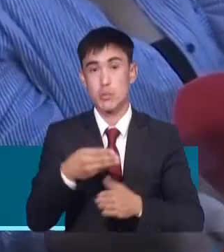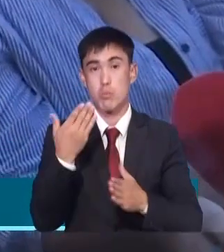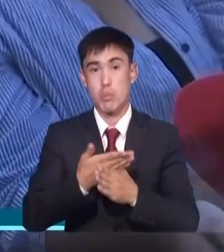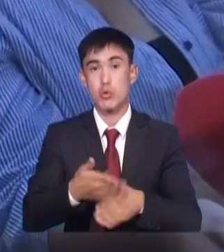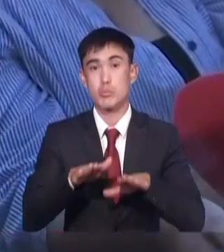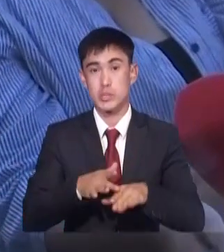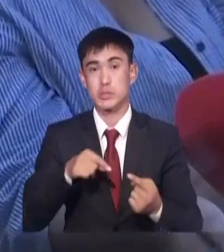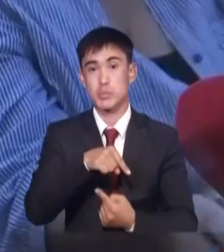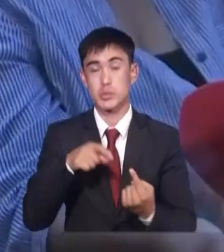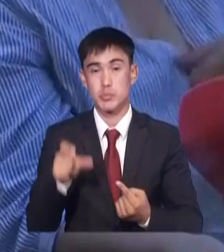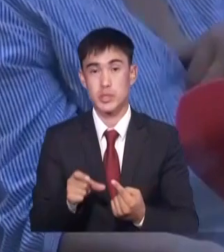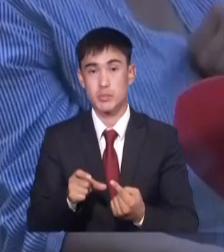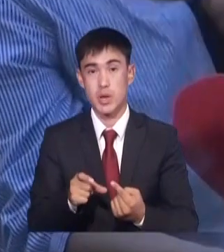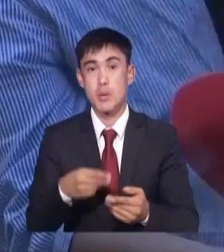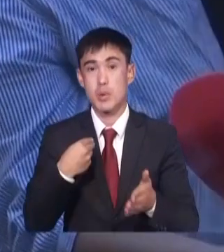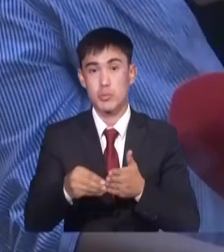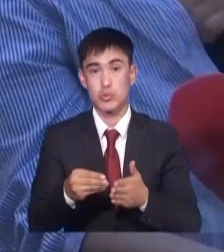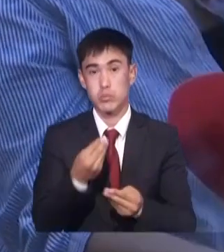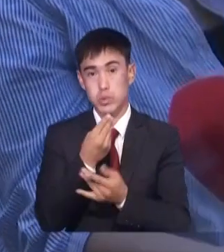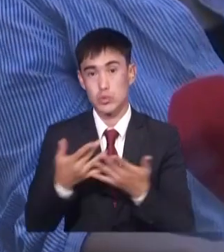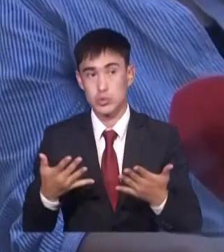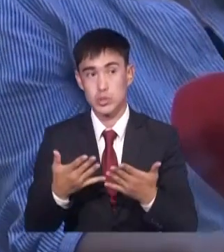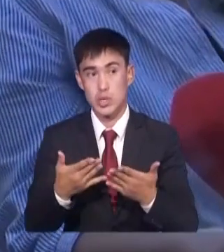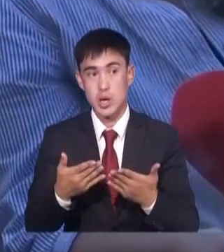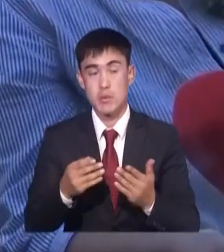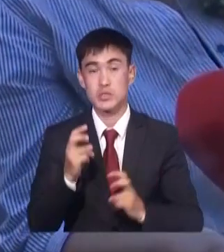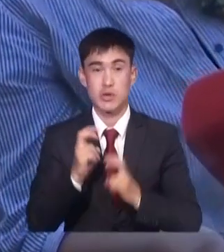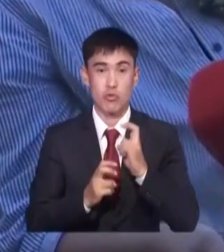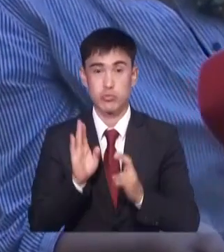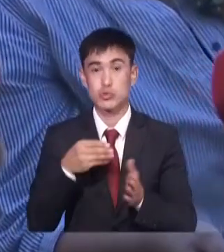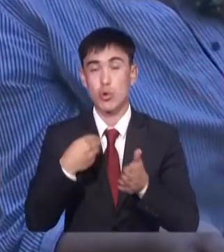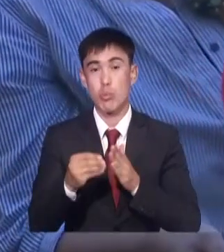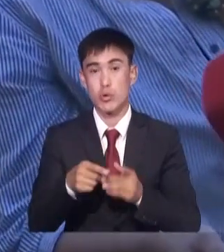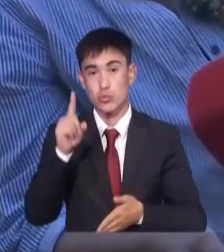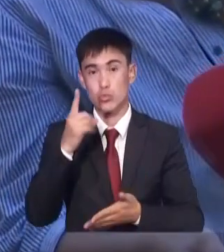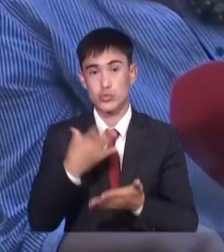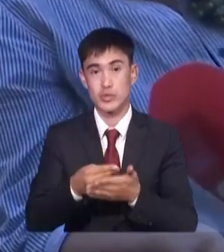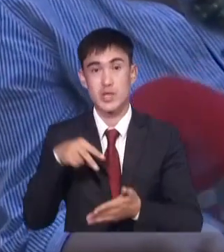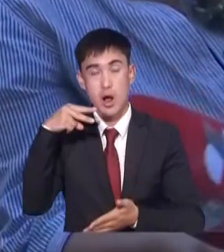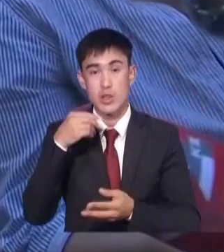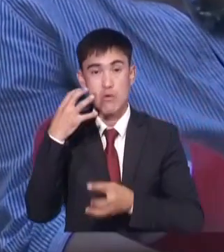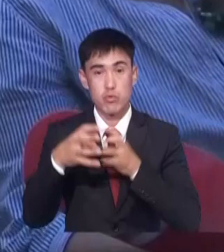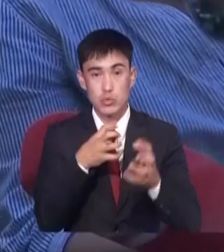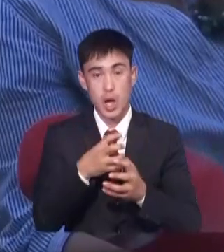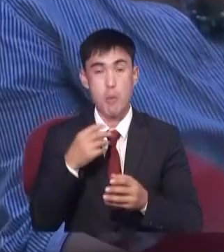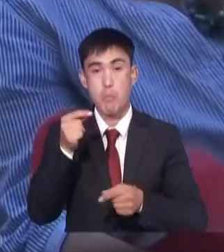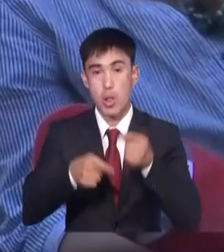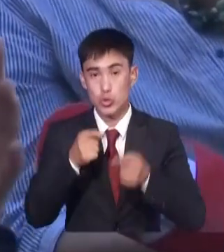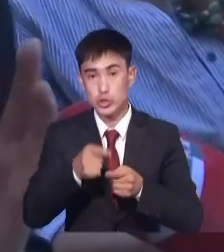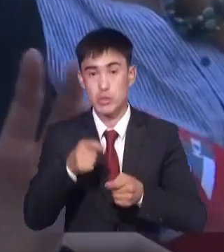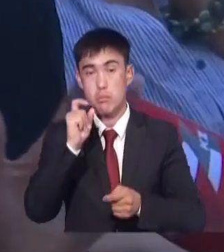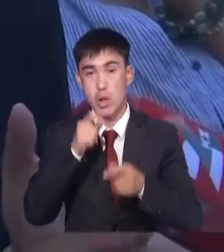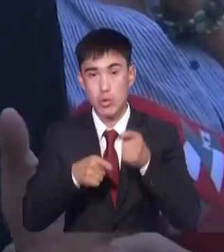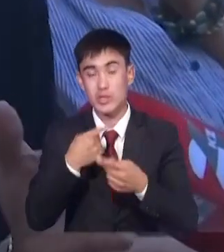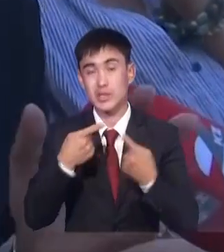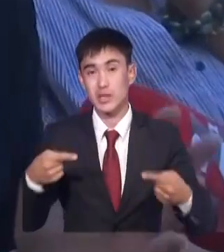помогут местным предпринимателям, приобретут их продукцию. Паточные заводы пусть закупают у фермеров ягоды и фрукты, а молочные – молоко и